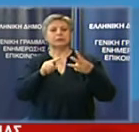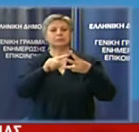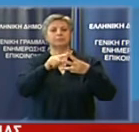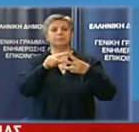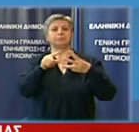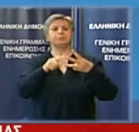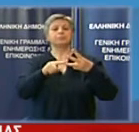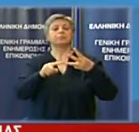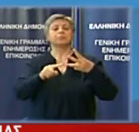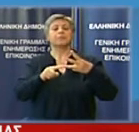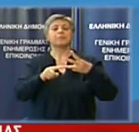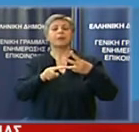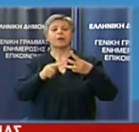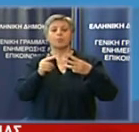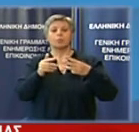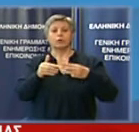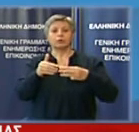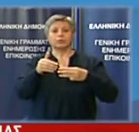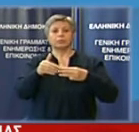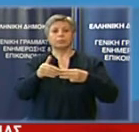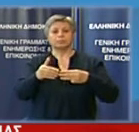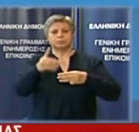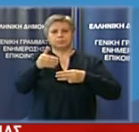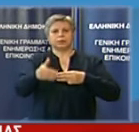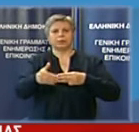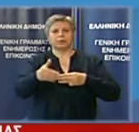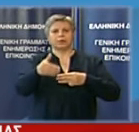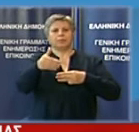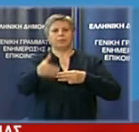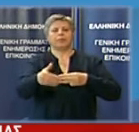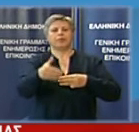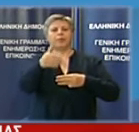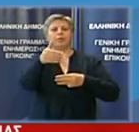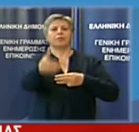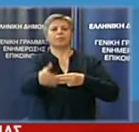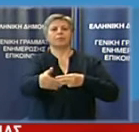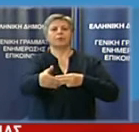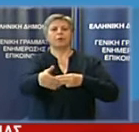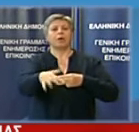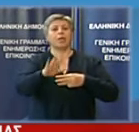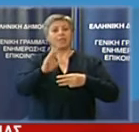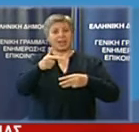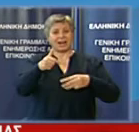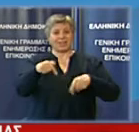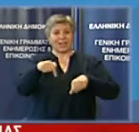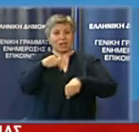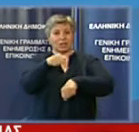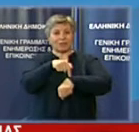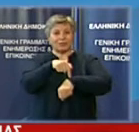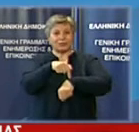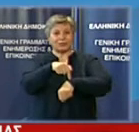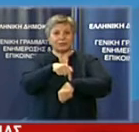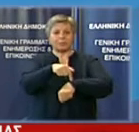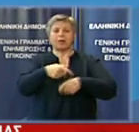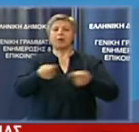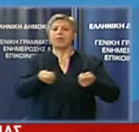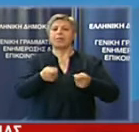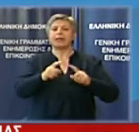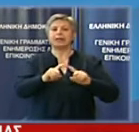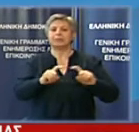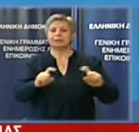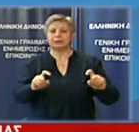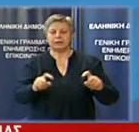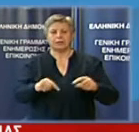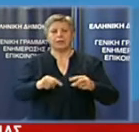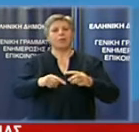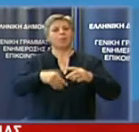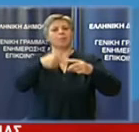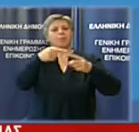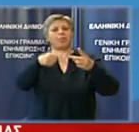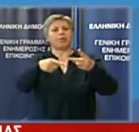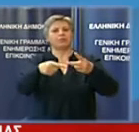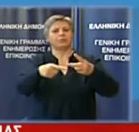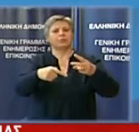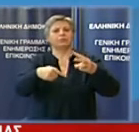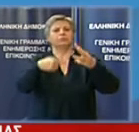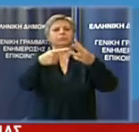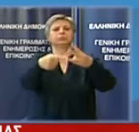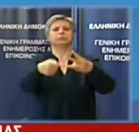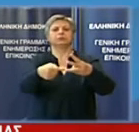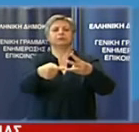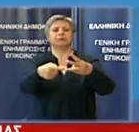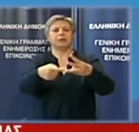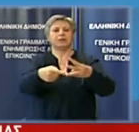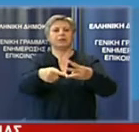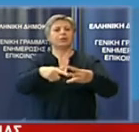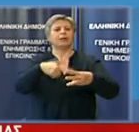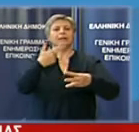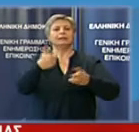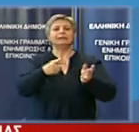τρεις χρονικές περιόδους που γίνεται στη συζήτηση για τα άμεσα, μέσο και μακροπρόθεσμα μέτρα τα οποία θα ληφθούν προκειμένου